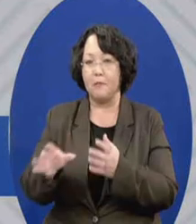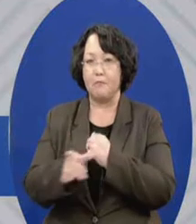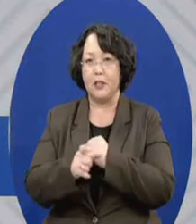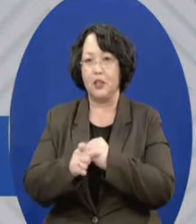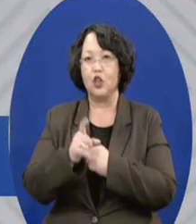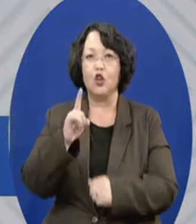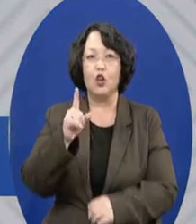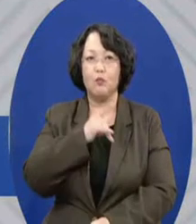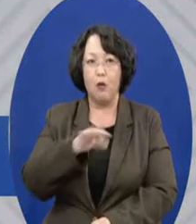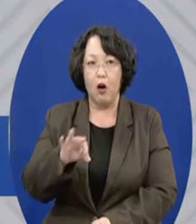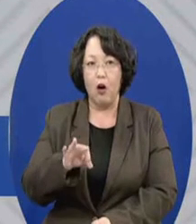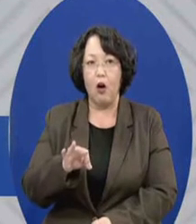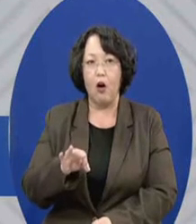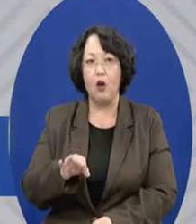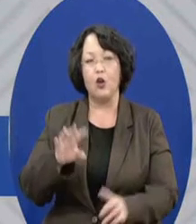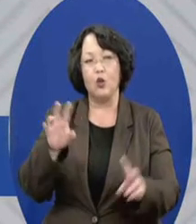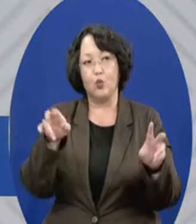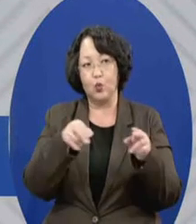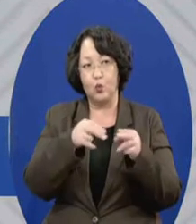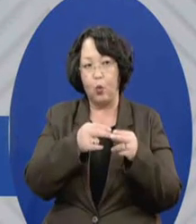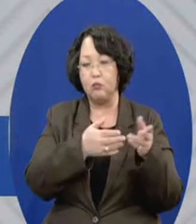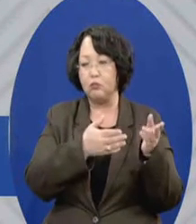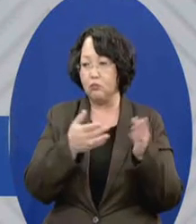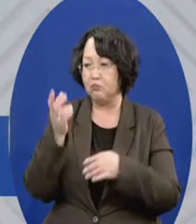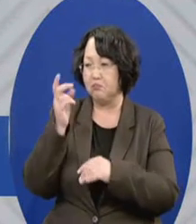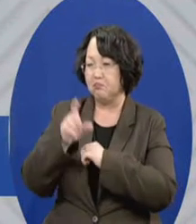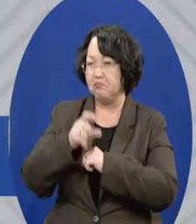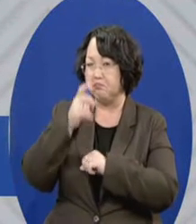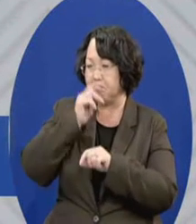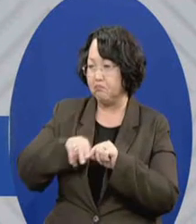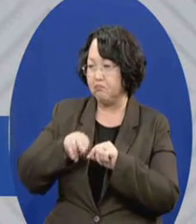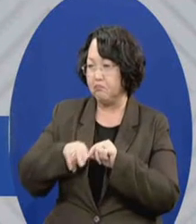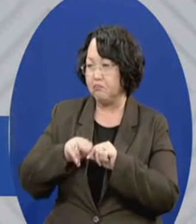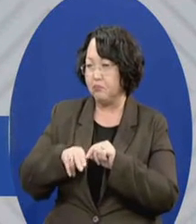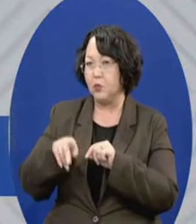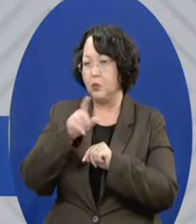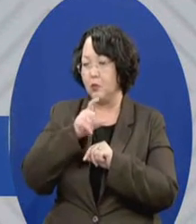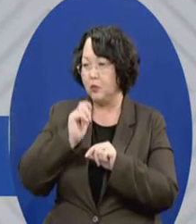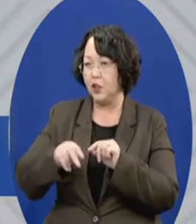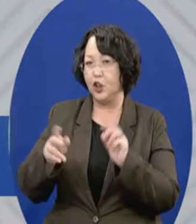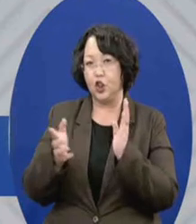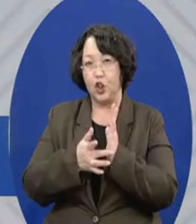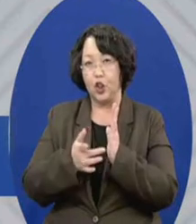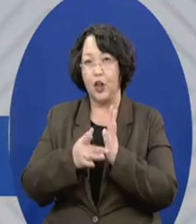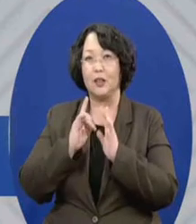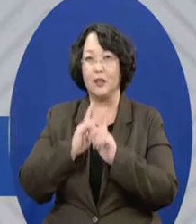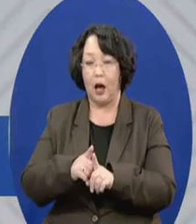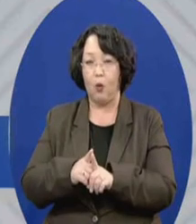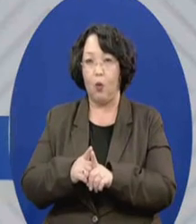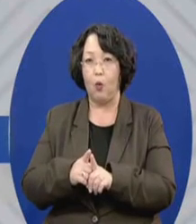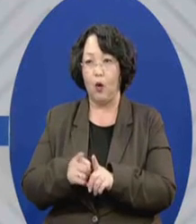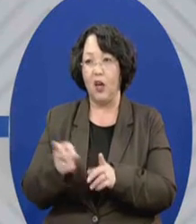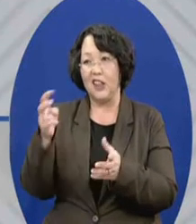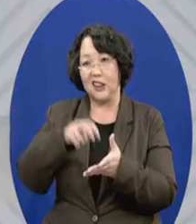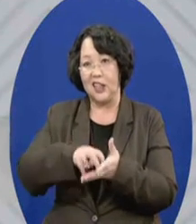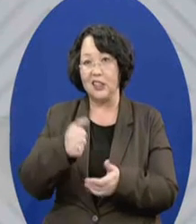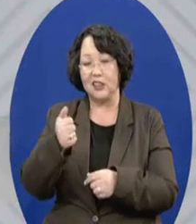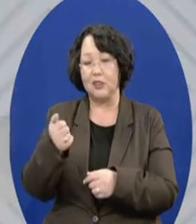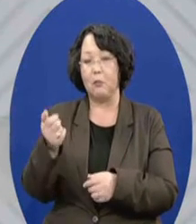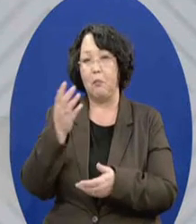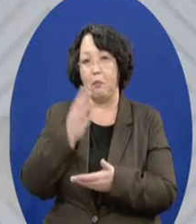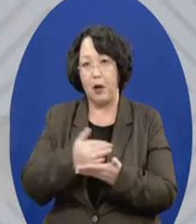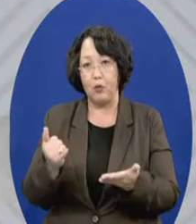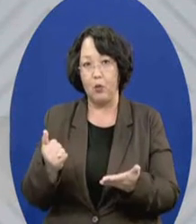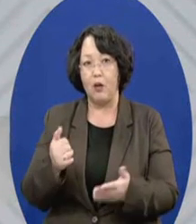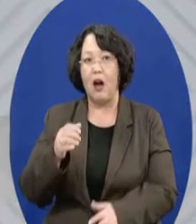холбооноос дүгнэлтээ гаргуулна. Мэрэгжлийн холбоо экспертүүдийнхээ тусламжтайгаар энэ технологийн хувь шаардлага хангаж байна уу? Яг тэр